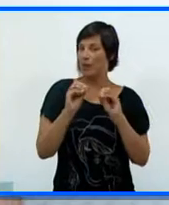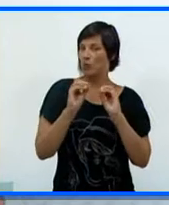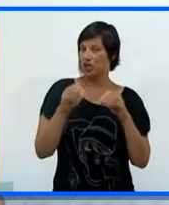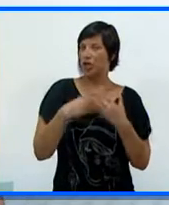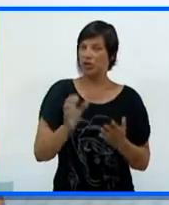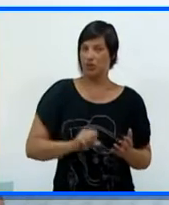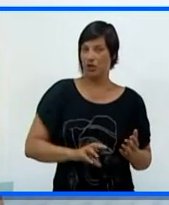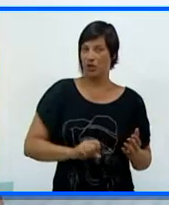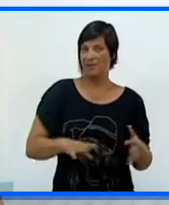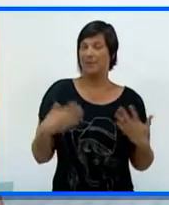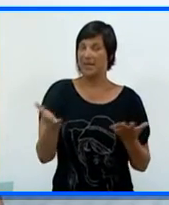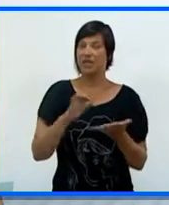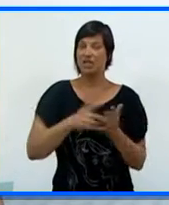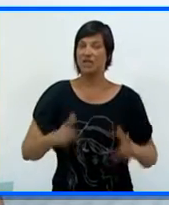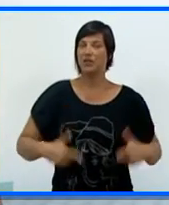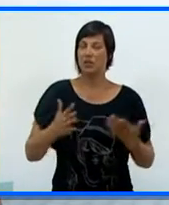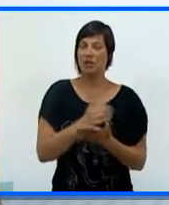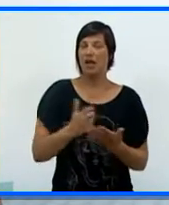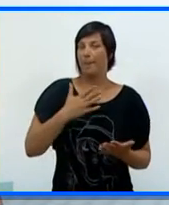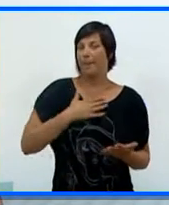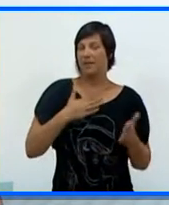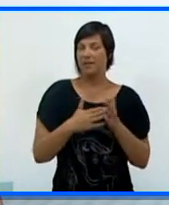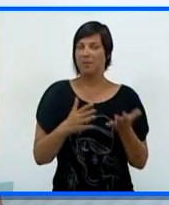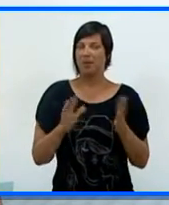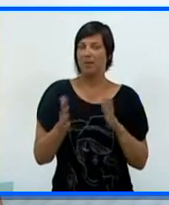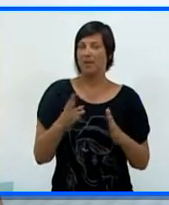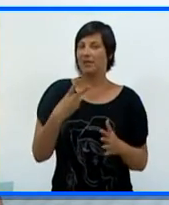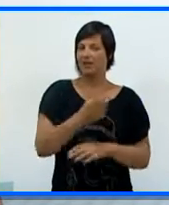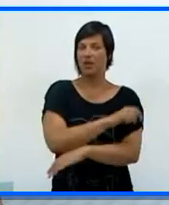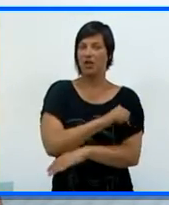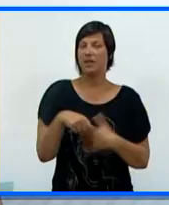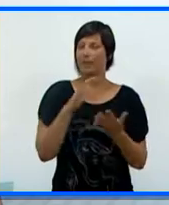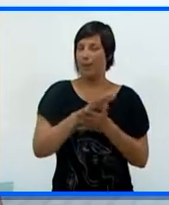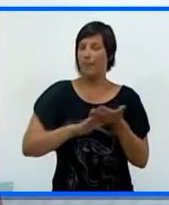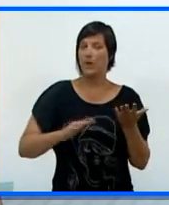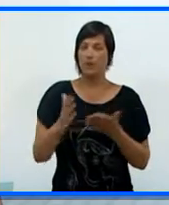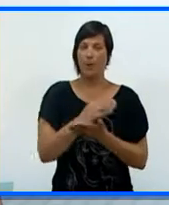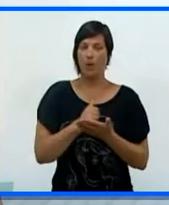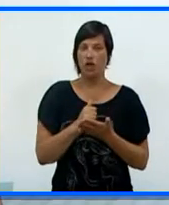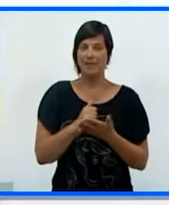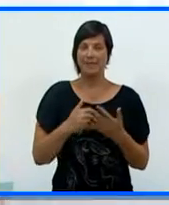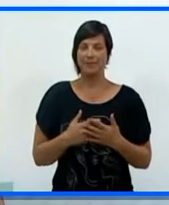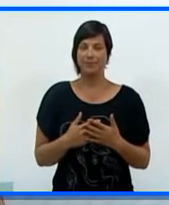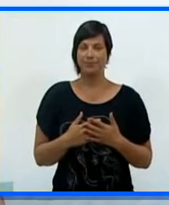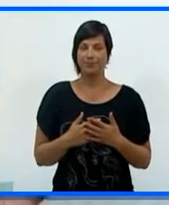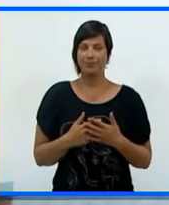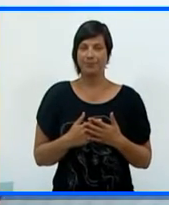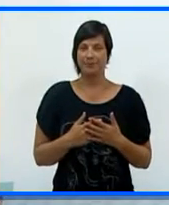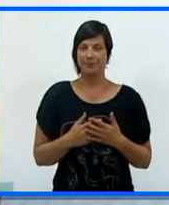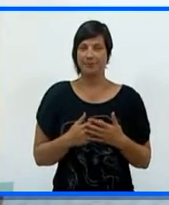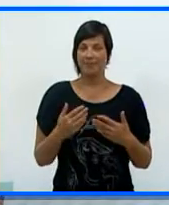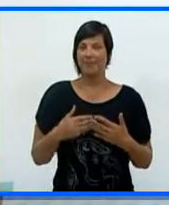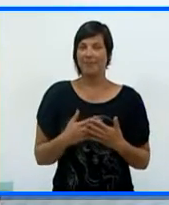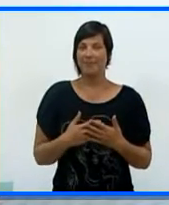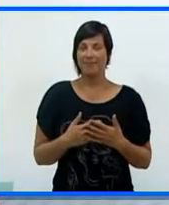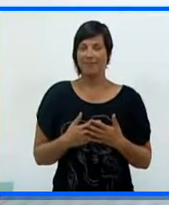rođeni s tim pa onda cijeli život to koriste, ali meni je trebalo nekih 2 godine da baš svladam da počnem ga koristiti.